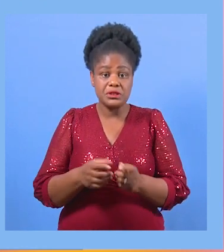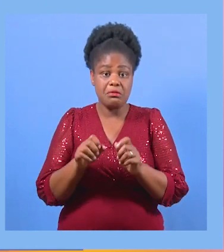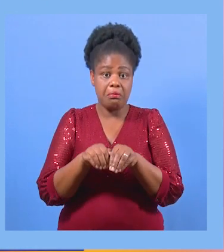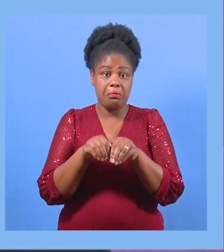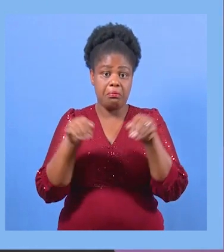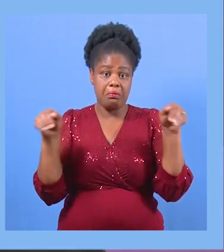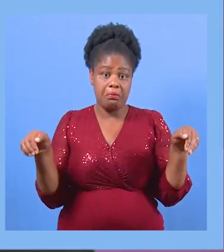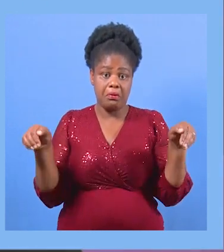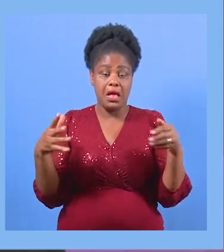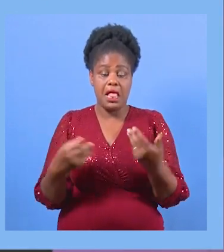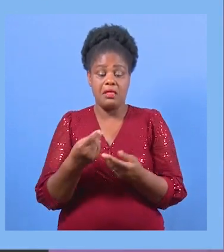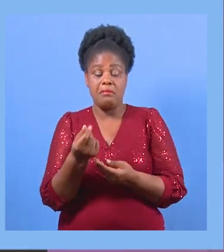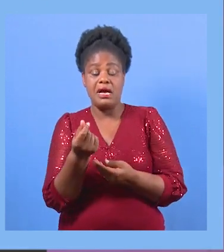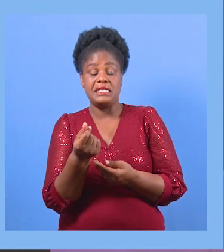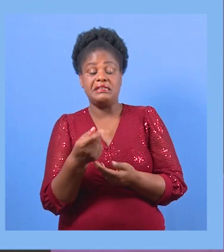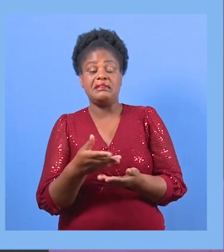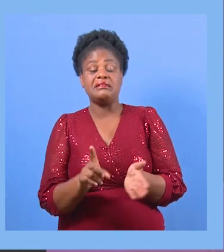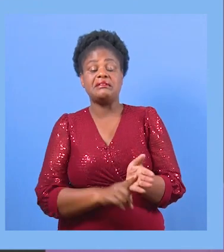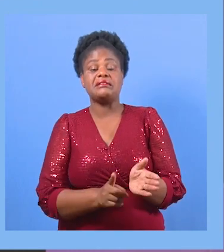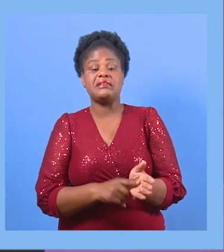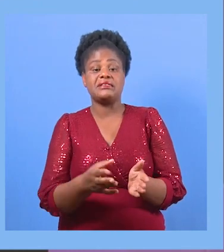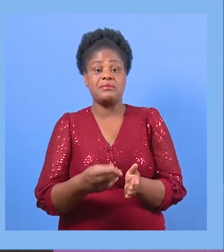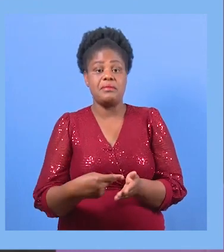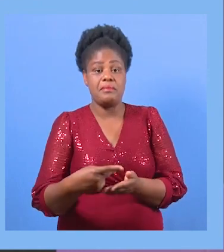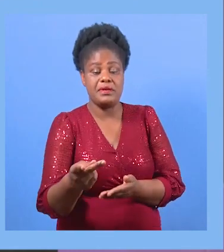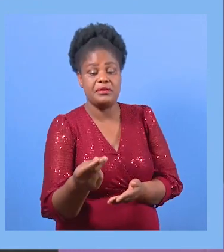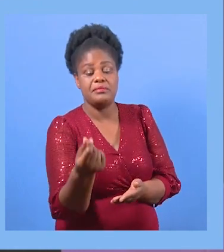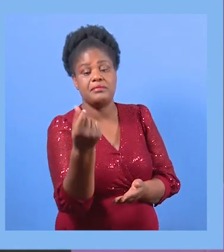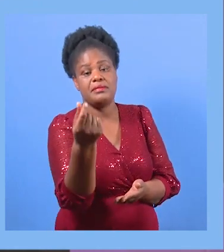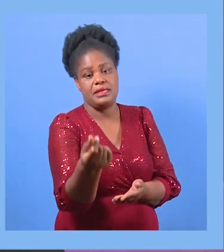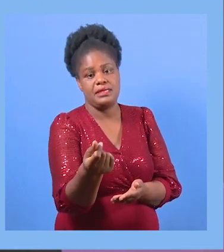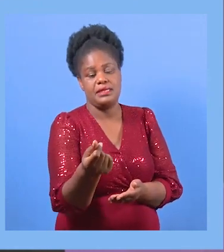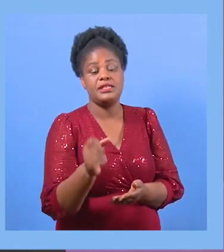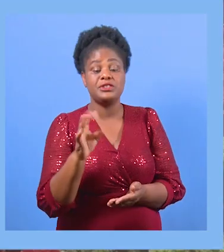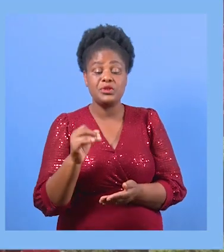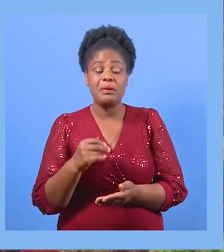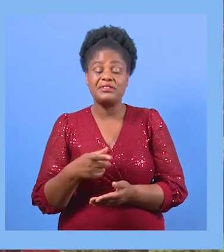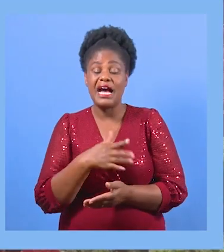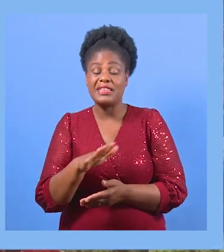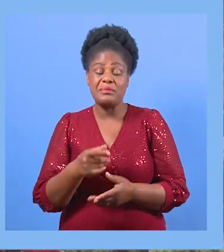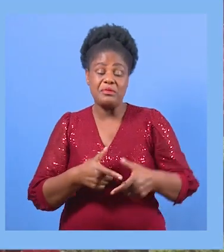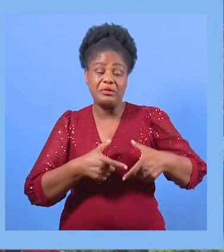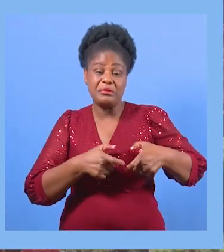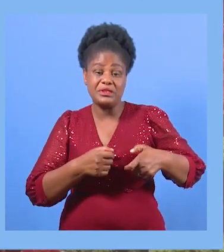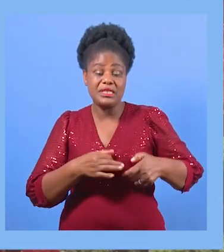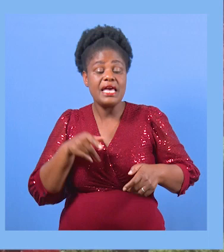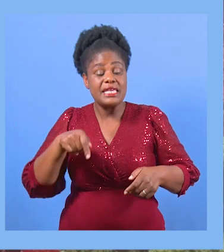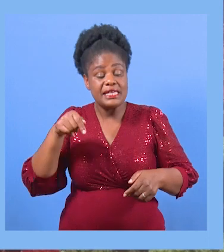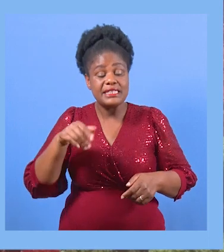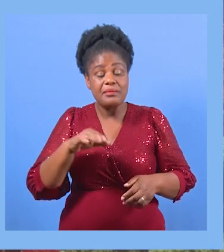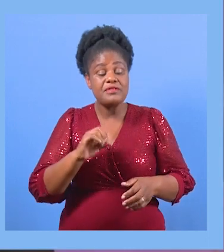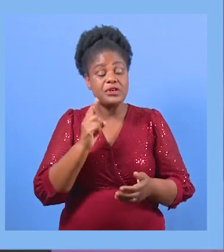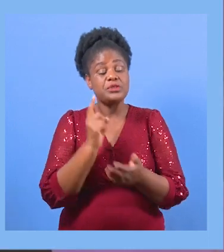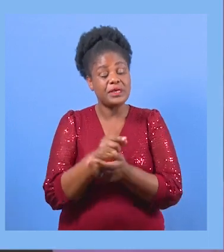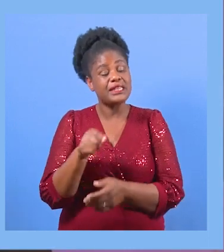ndichana murume anondipa mari ndigone kukwikwidza nava vari kunzi havasi kudyiwa asi vari murudo. Pachirongwa panapa Mai Chisamba, kuna vari kuzviitira